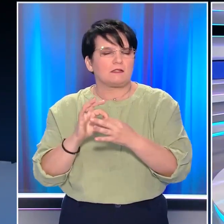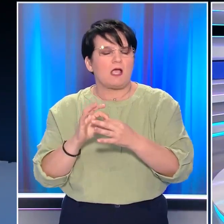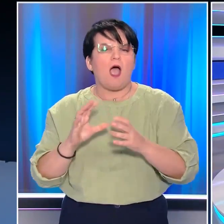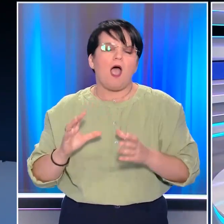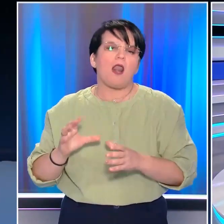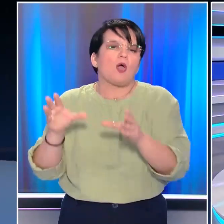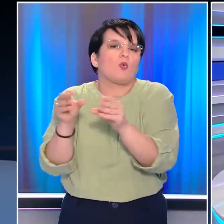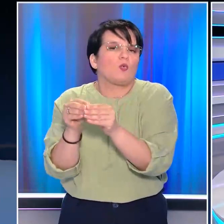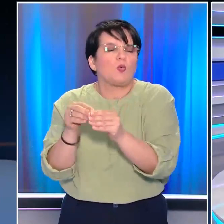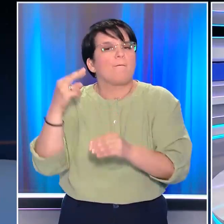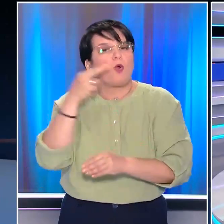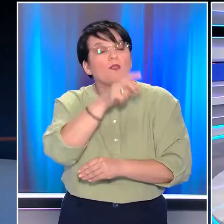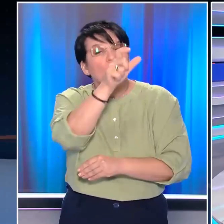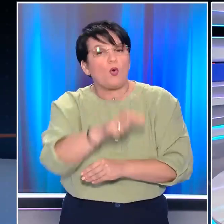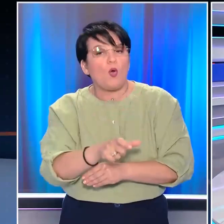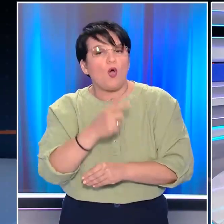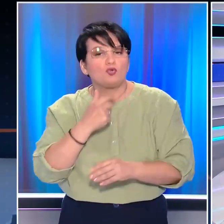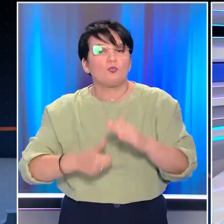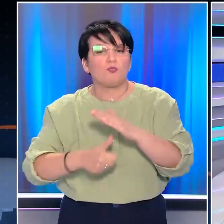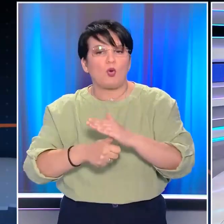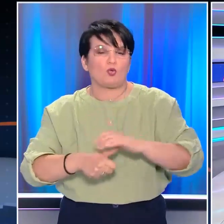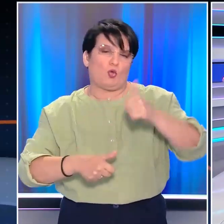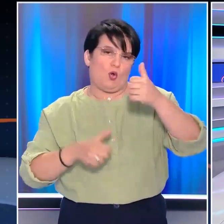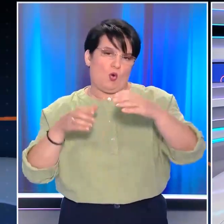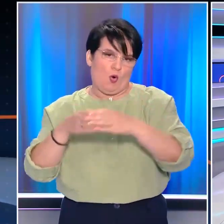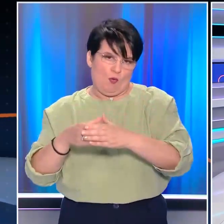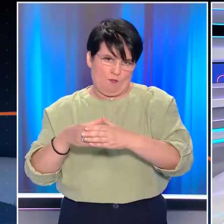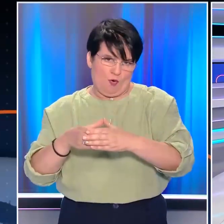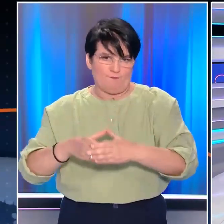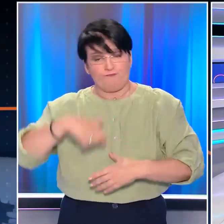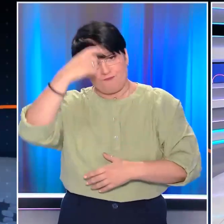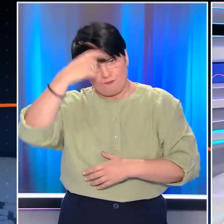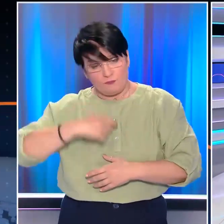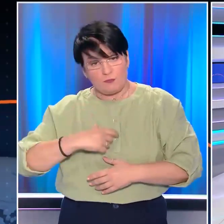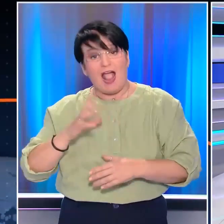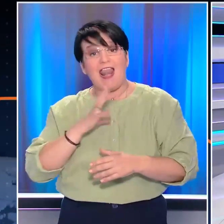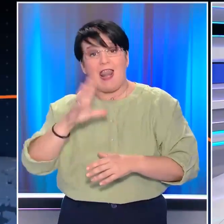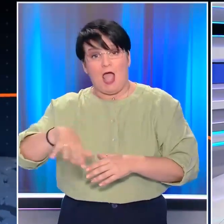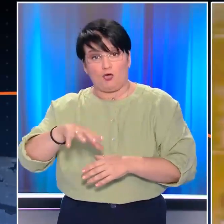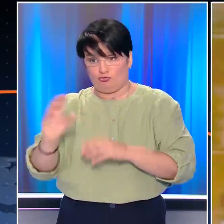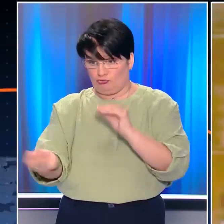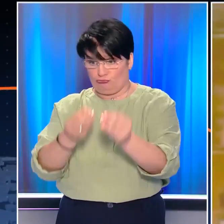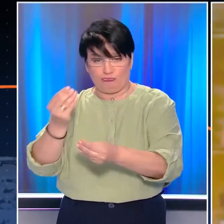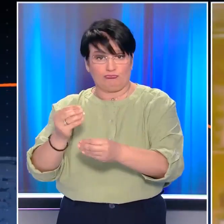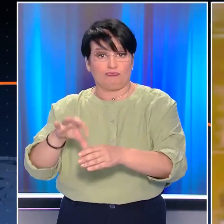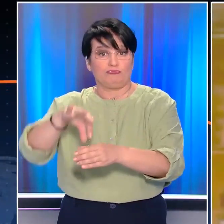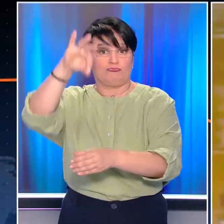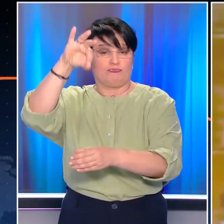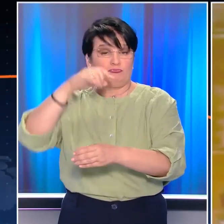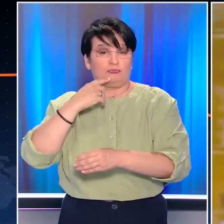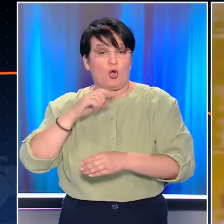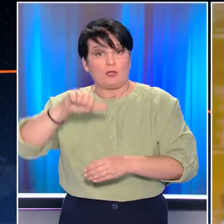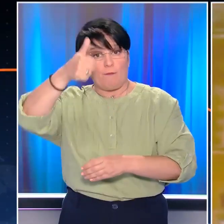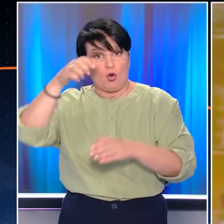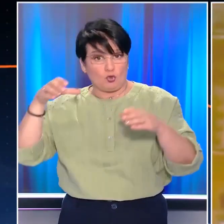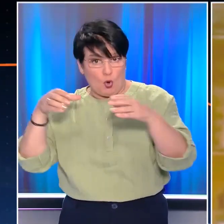συντάσσεται με τη θέση ότι ο Πρωθυπουργός πρέπει να είναι ο πρόεδρος του πρώτου κόμματος. Τους Πρωθυπουργούς τους εκλέγει ο ελληνικός λαός. Όταν λοιπόν θα έρθει ένα κόμμα